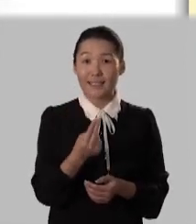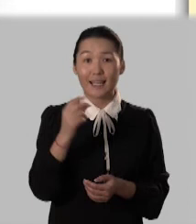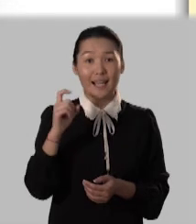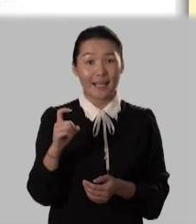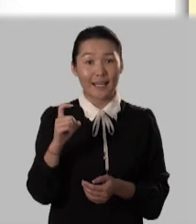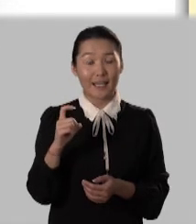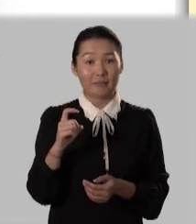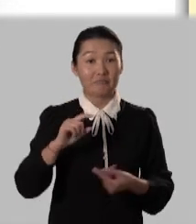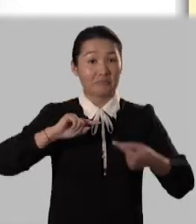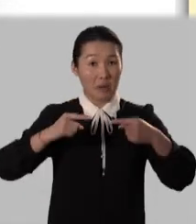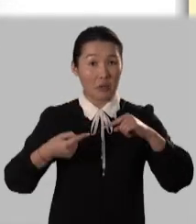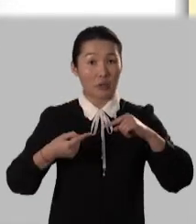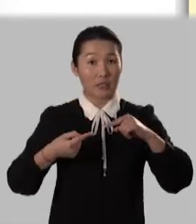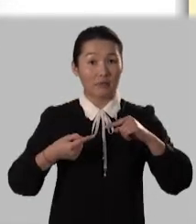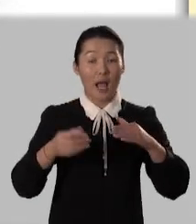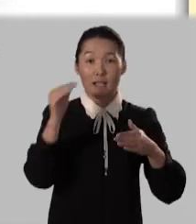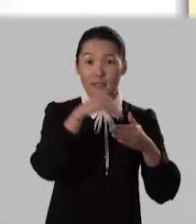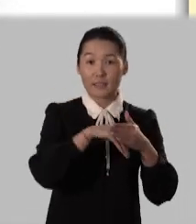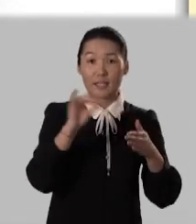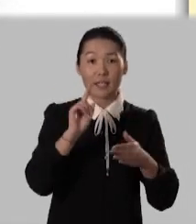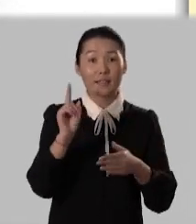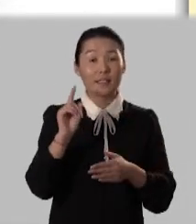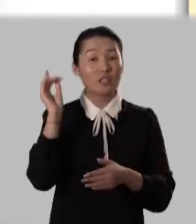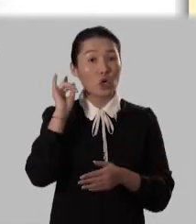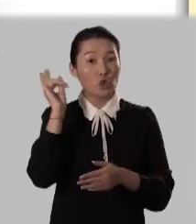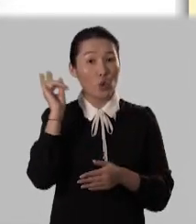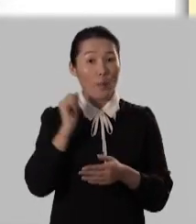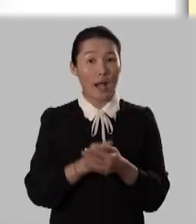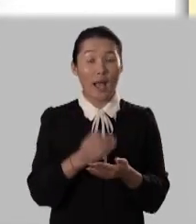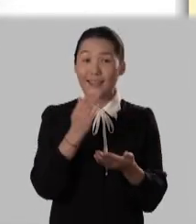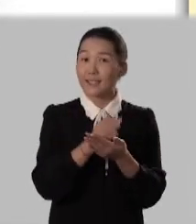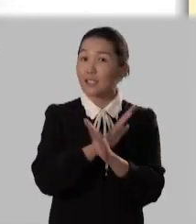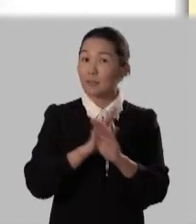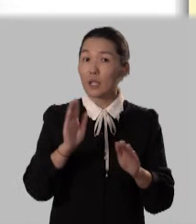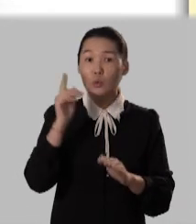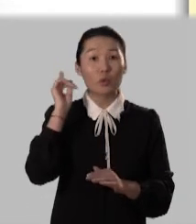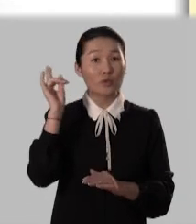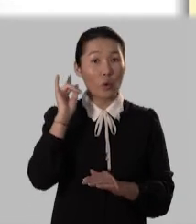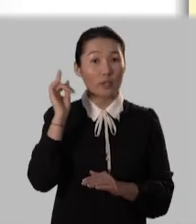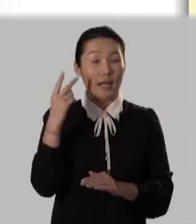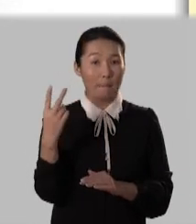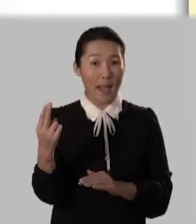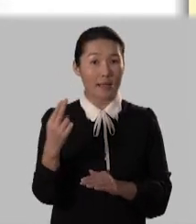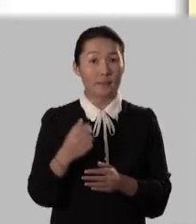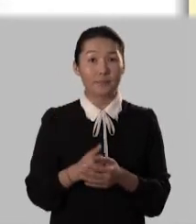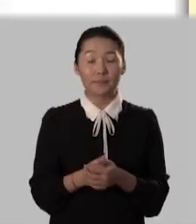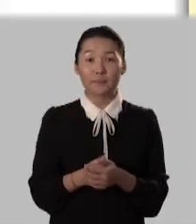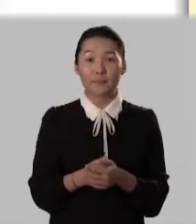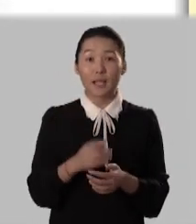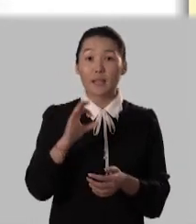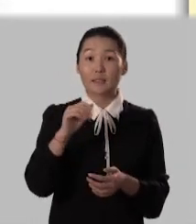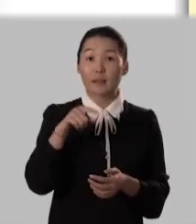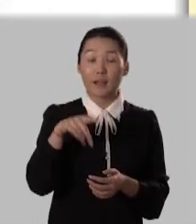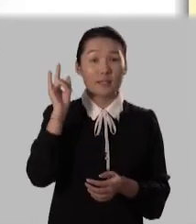напротив состоят и шума и не имеют звонкой пары согласные